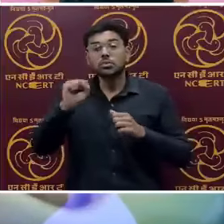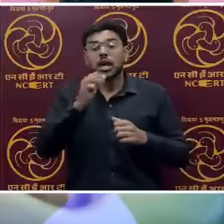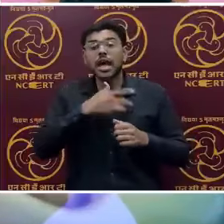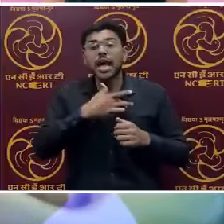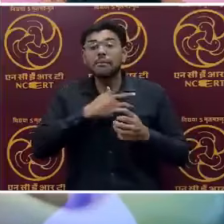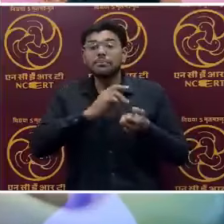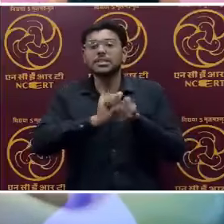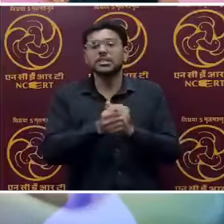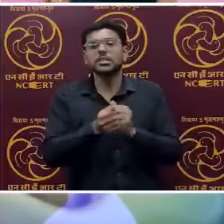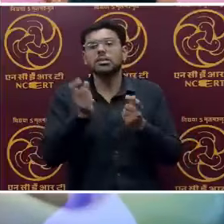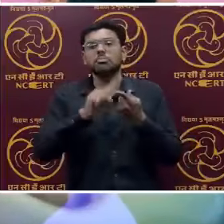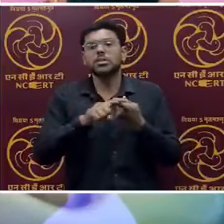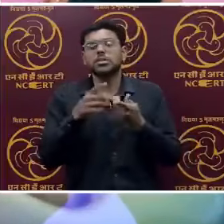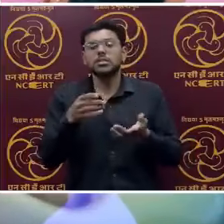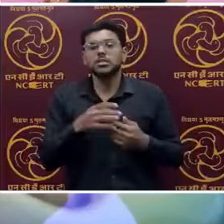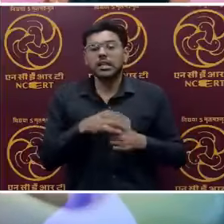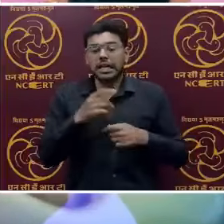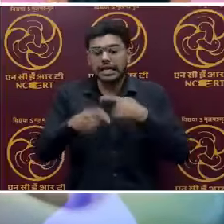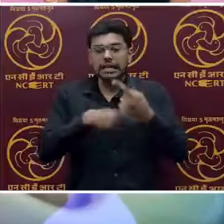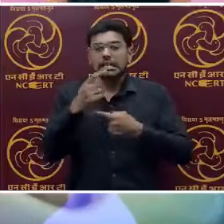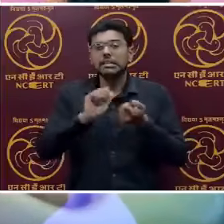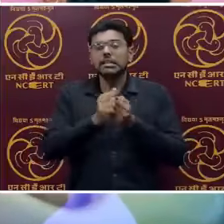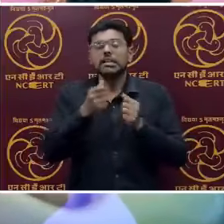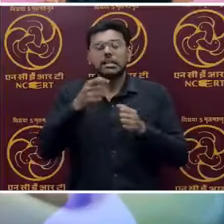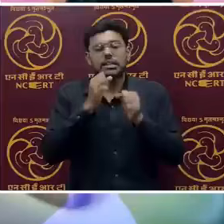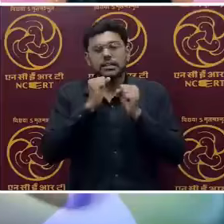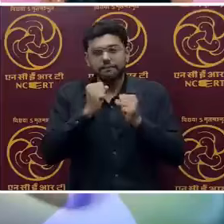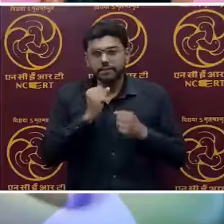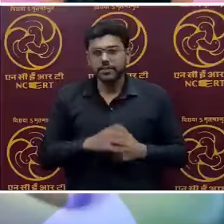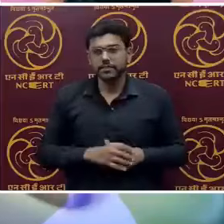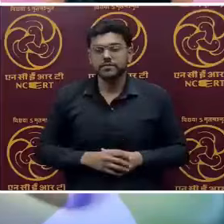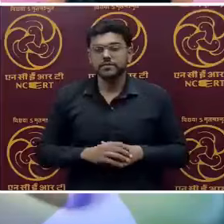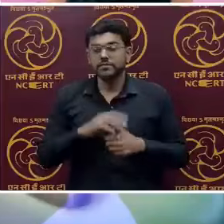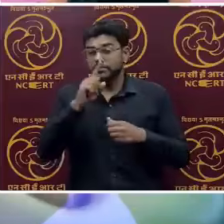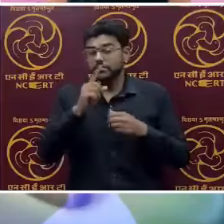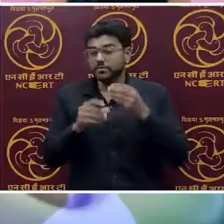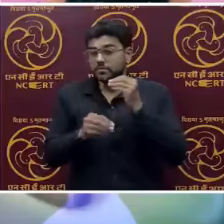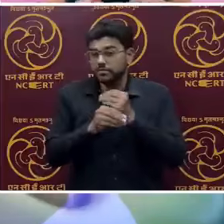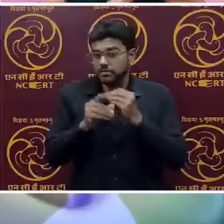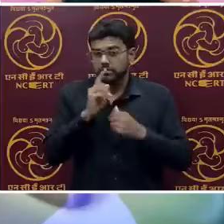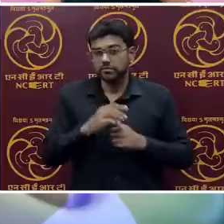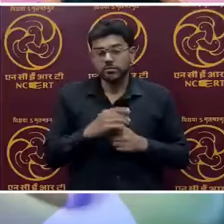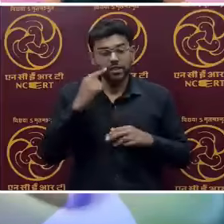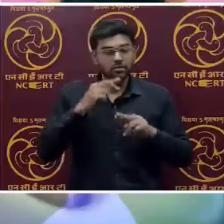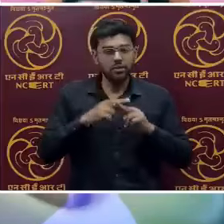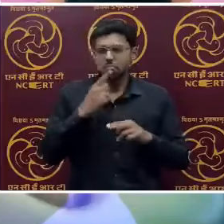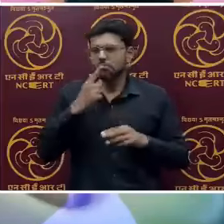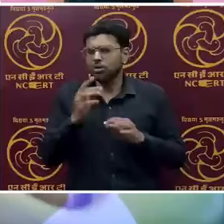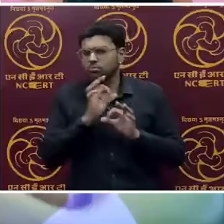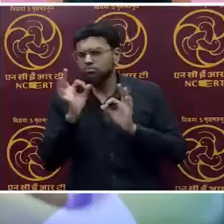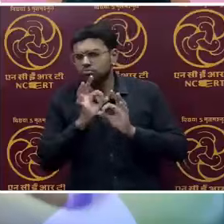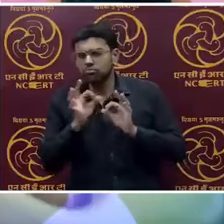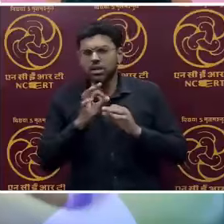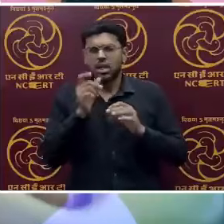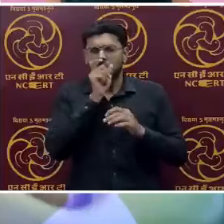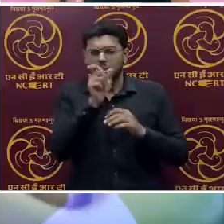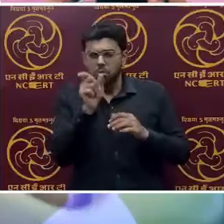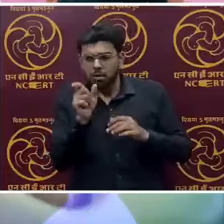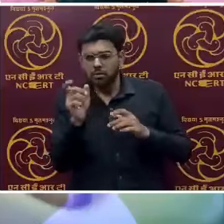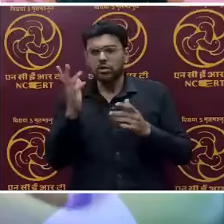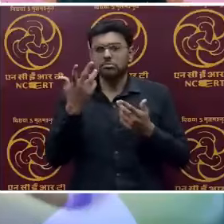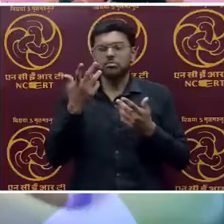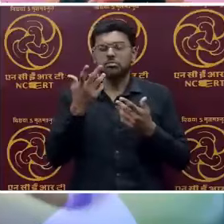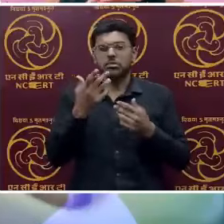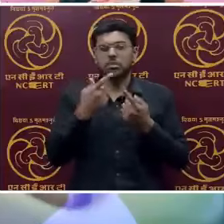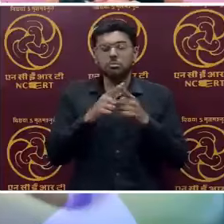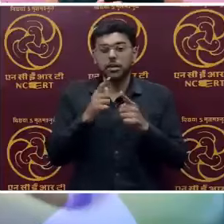happened, right? All of these can be very hard for them. And also, like I said, कुछ बोलते नहीं है, कुछ देरी में बोलते हैं. There will